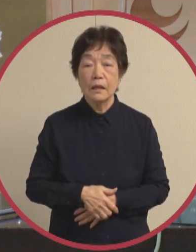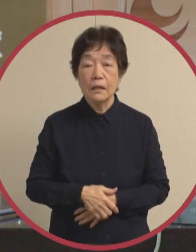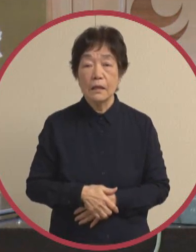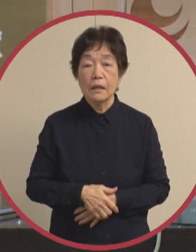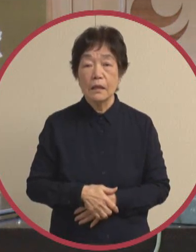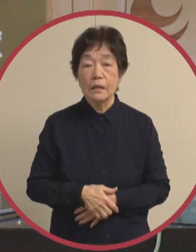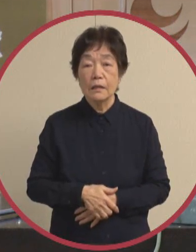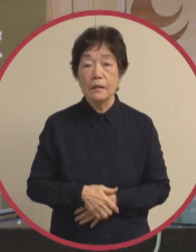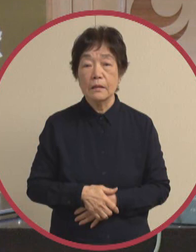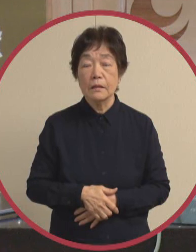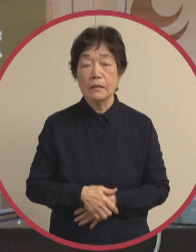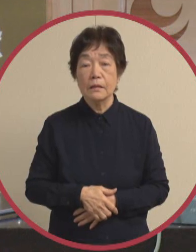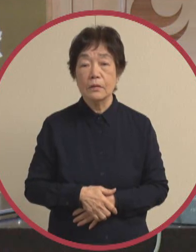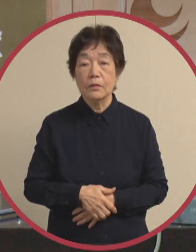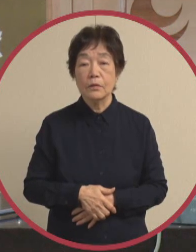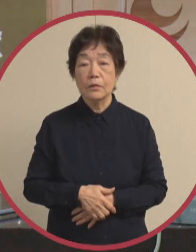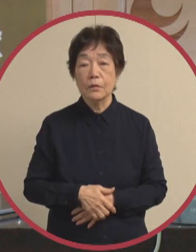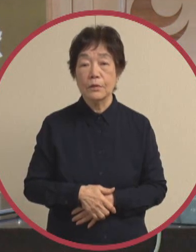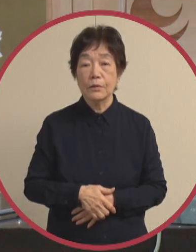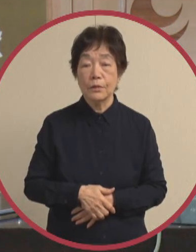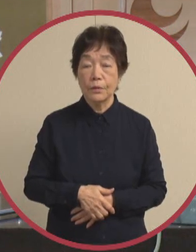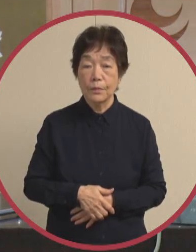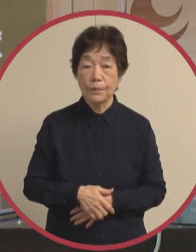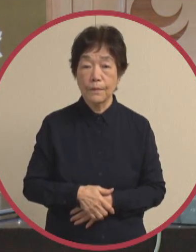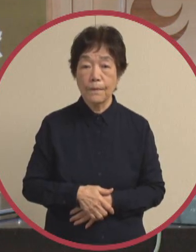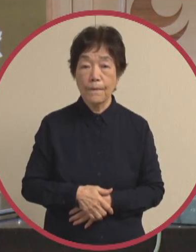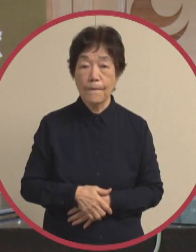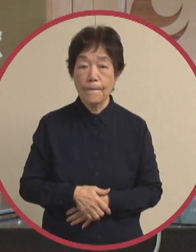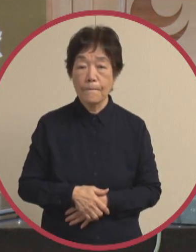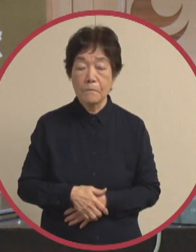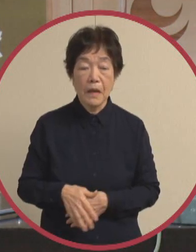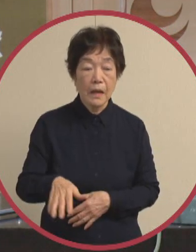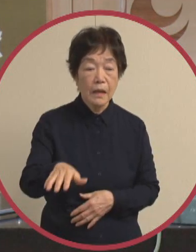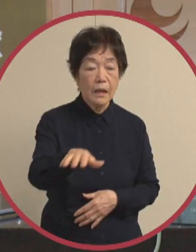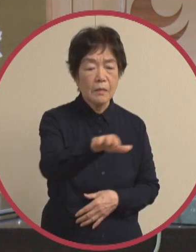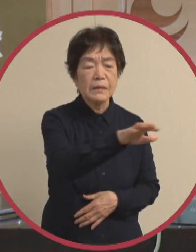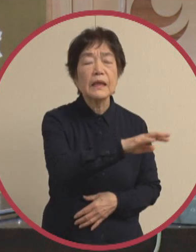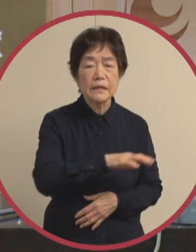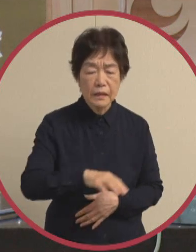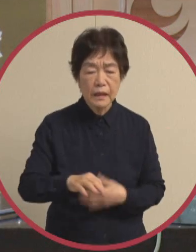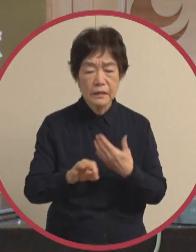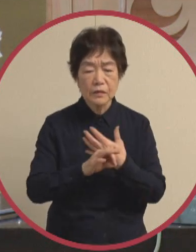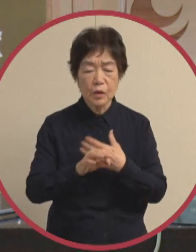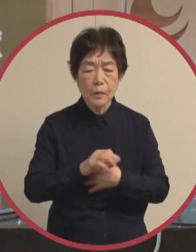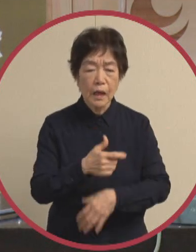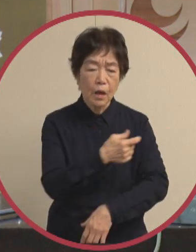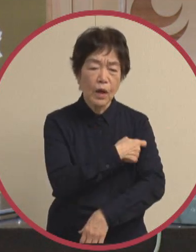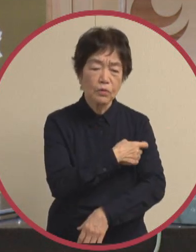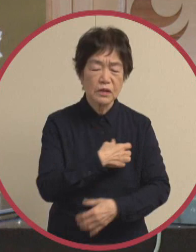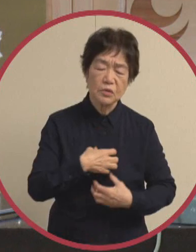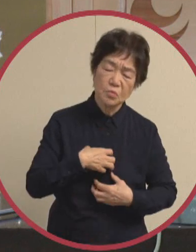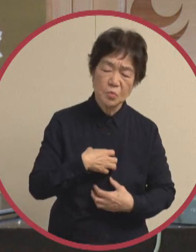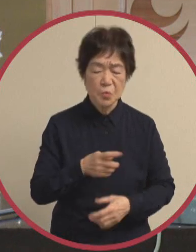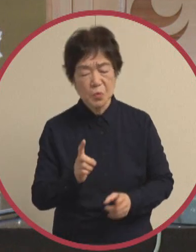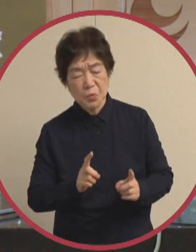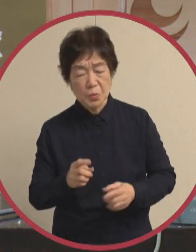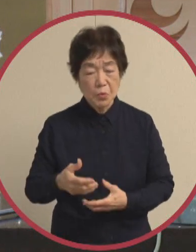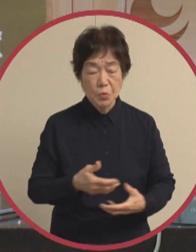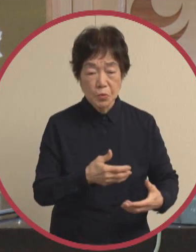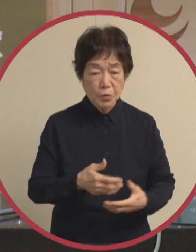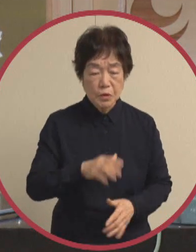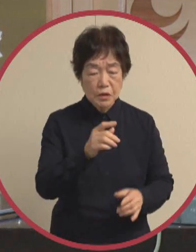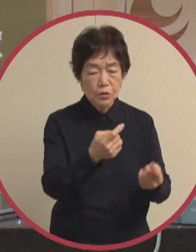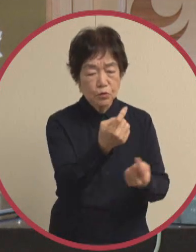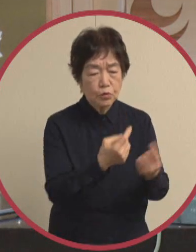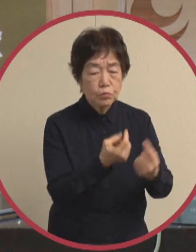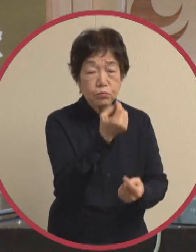ように、こう皆さんなんかなかなか接種に来られないよというような状